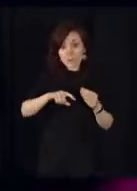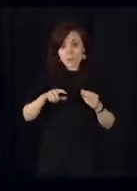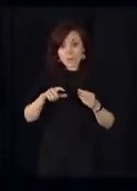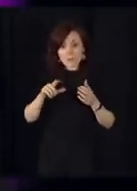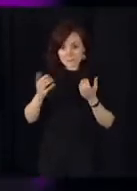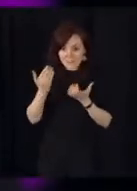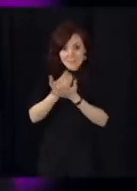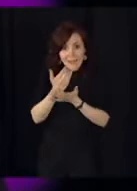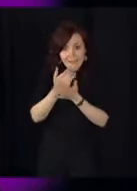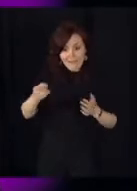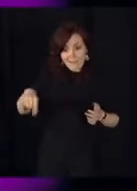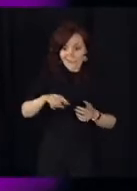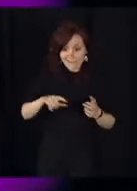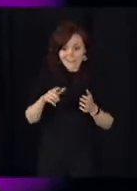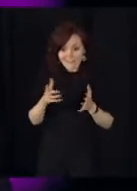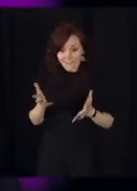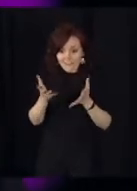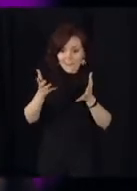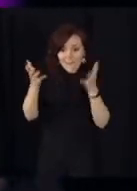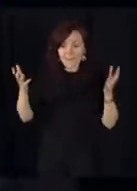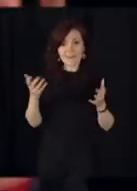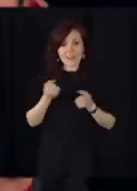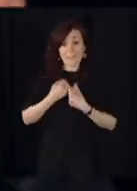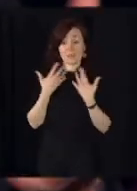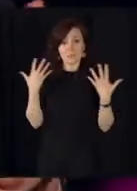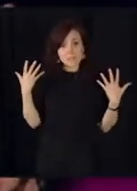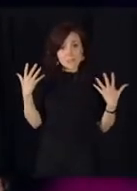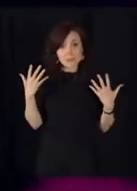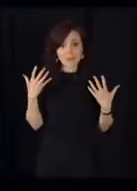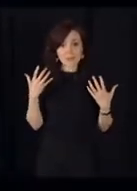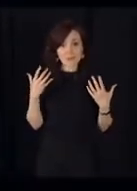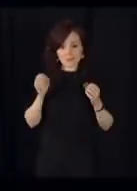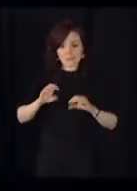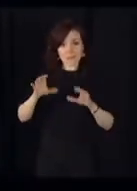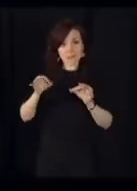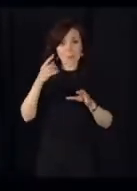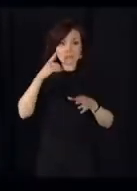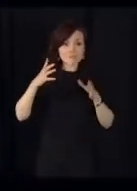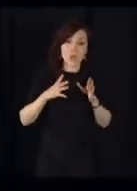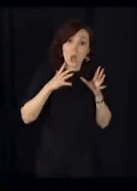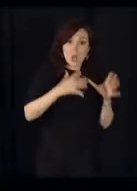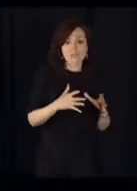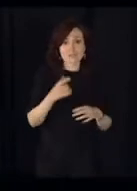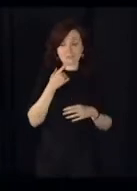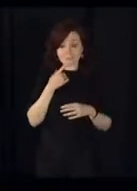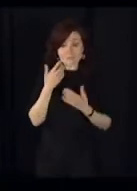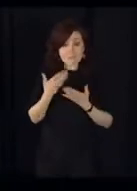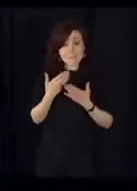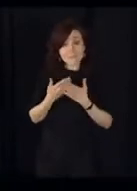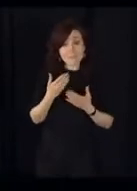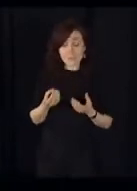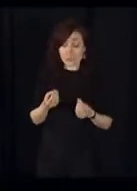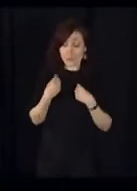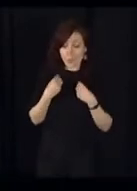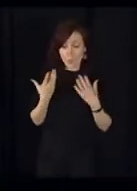talents. En fait, donner du temps et du sens au bien commun, c'est permettre d'être pleinement